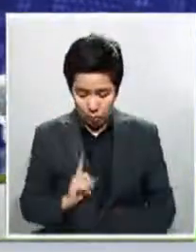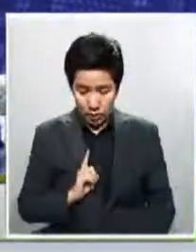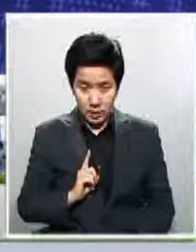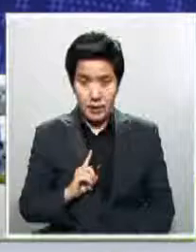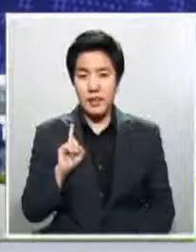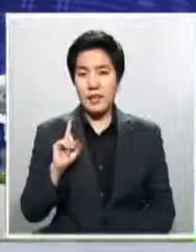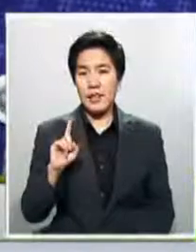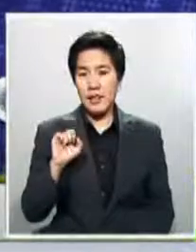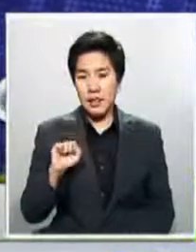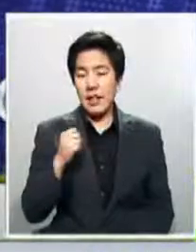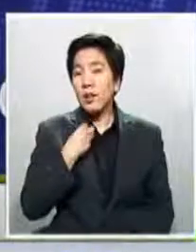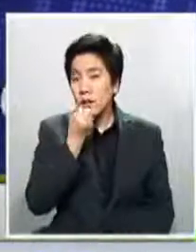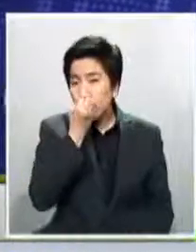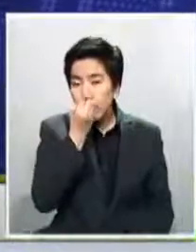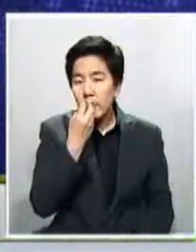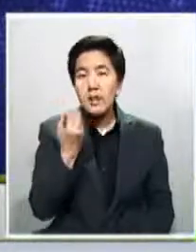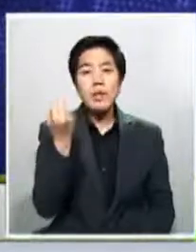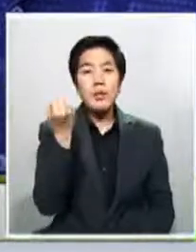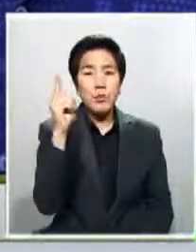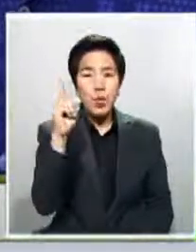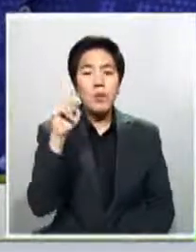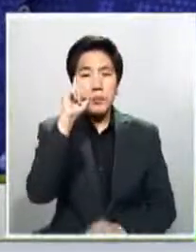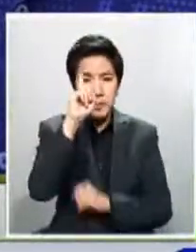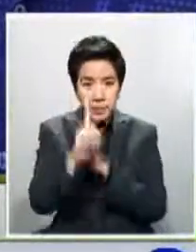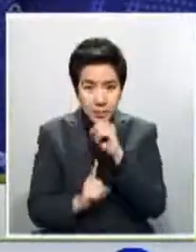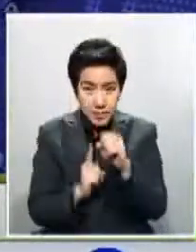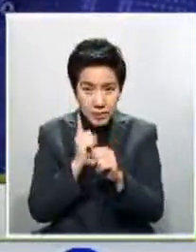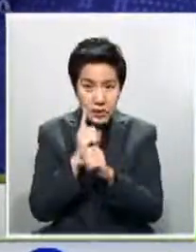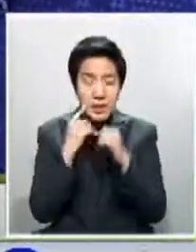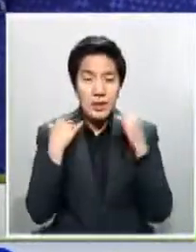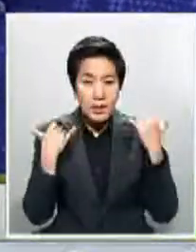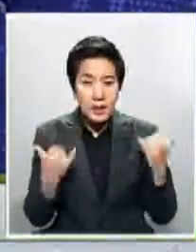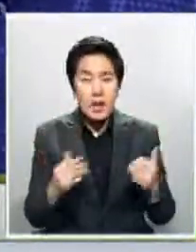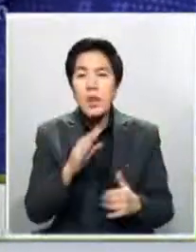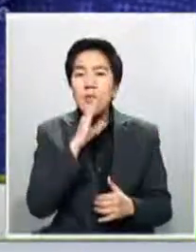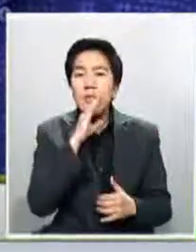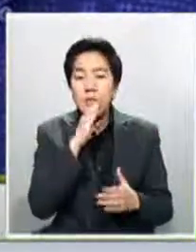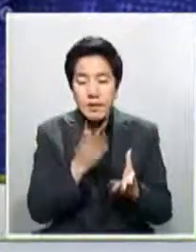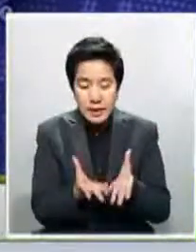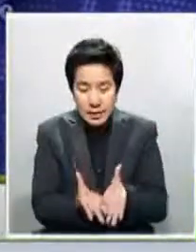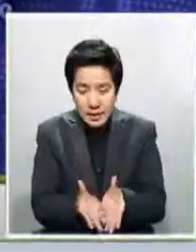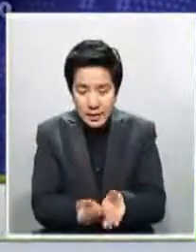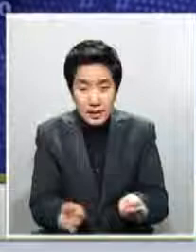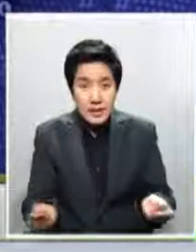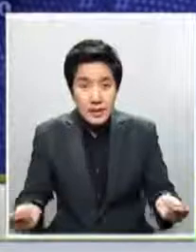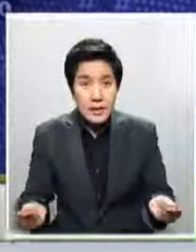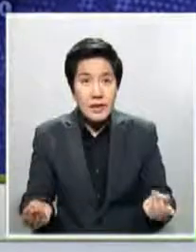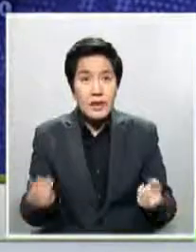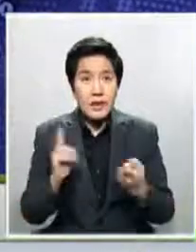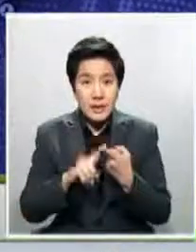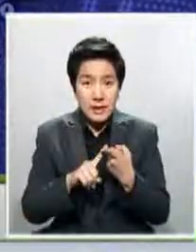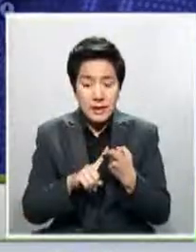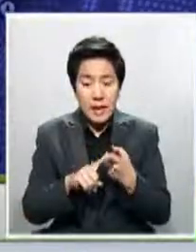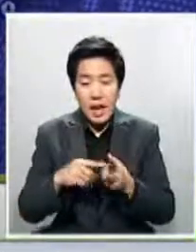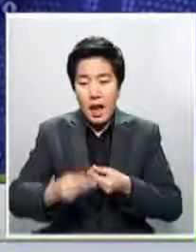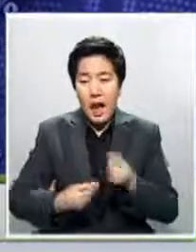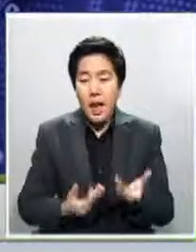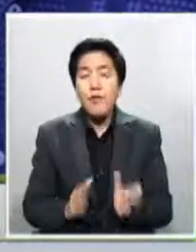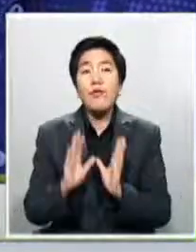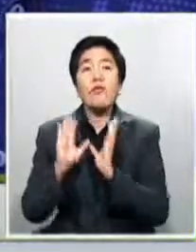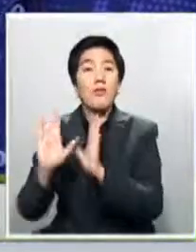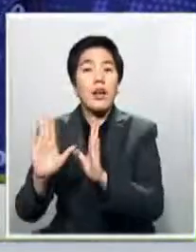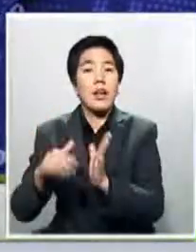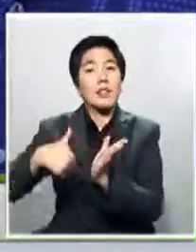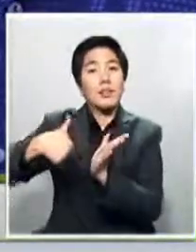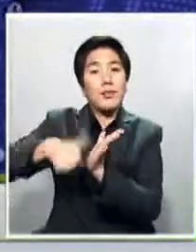าทดอกเบี้ยอยู่ที่ร้อยละ12บาทต่อปีถ้าเป็นกรณีที่ว่าเอาที่ดินไปขายฝากหรือไปจำน